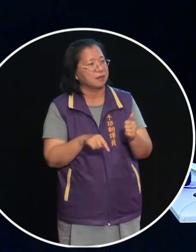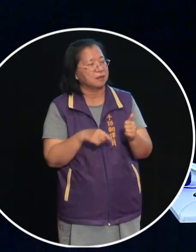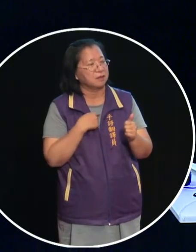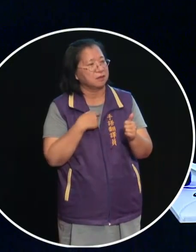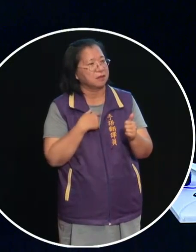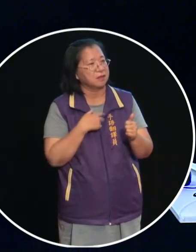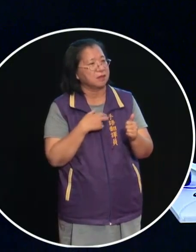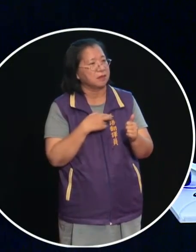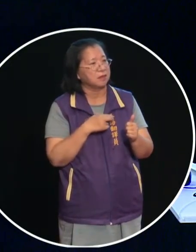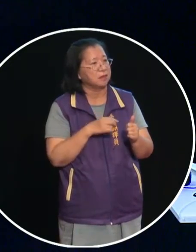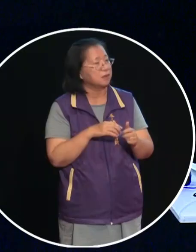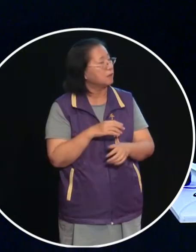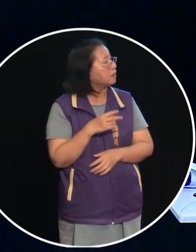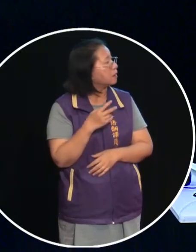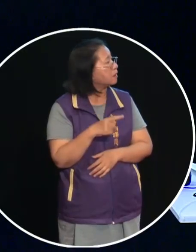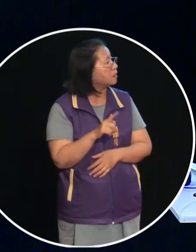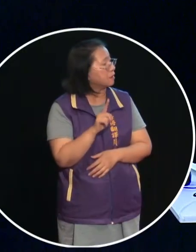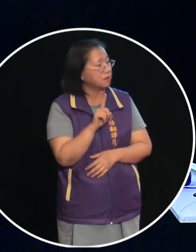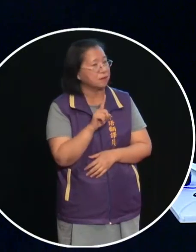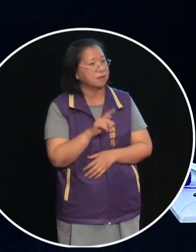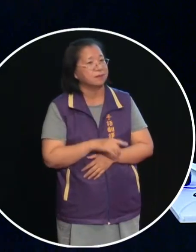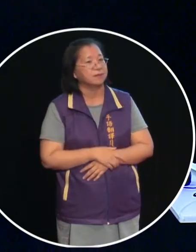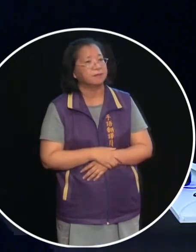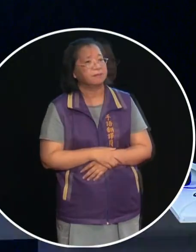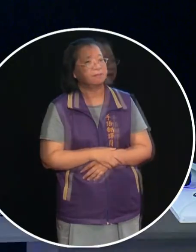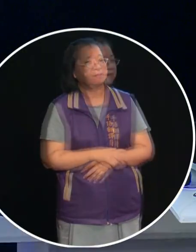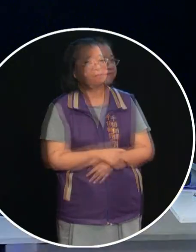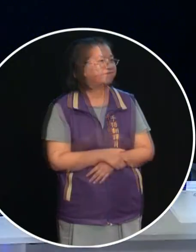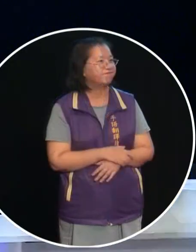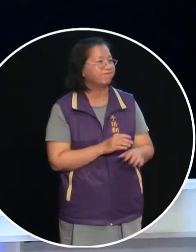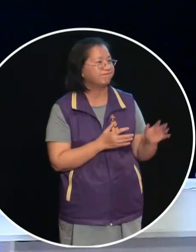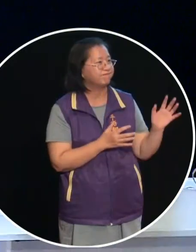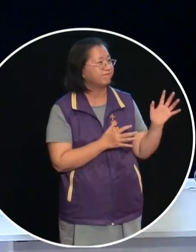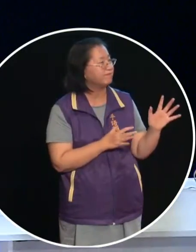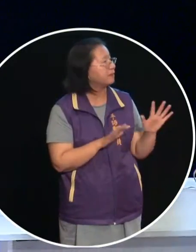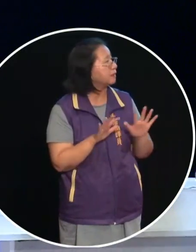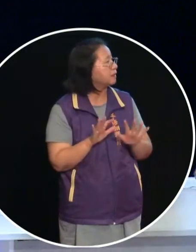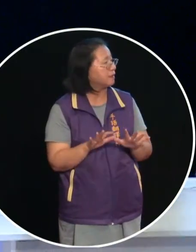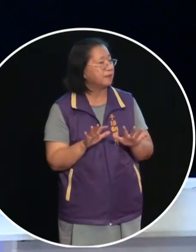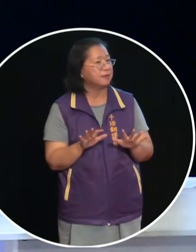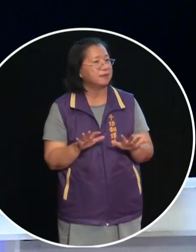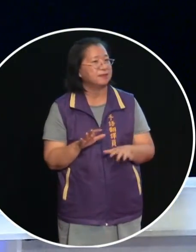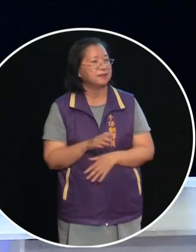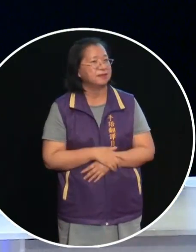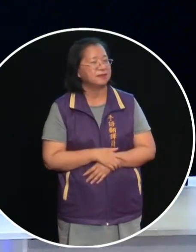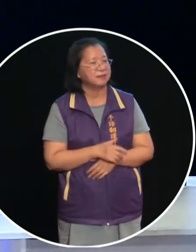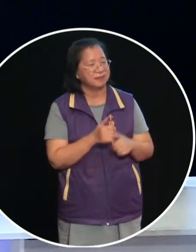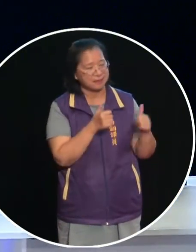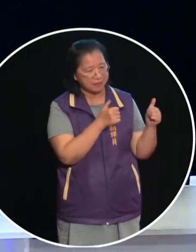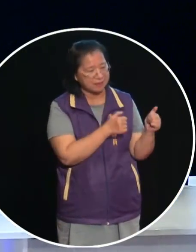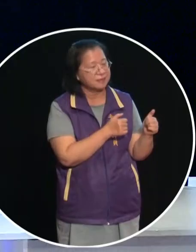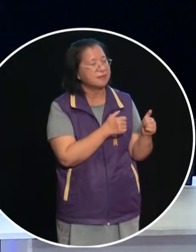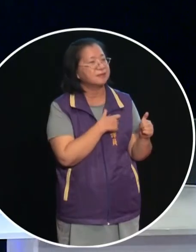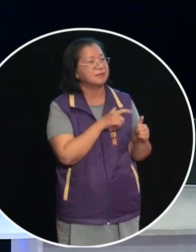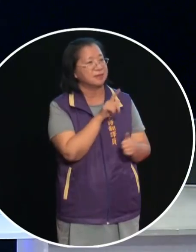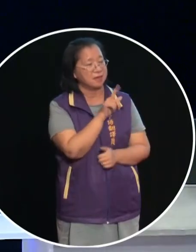因果而产生的。是，谢谢。 今天城市讲堂非常感谢叶道